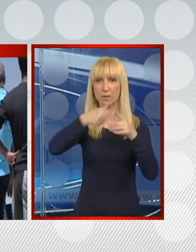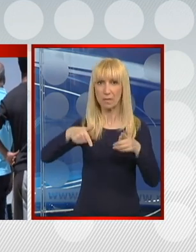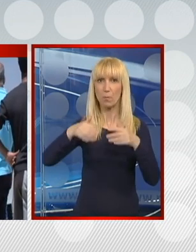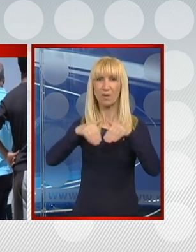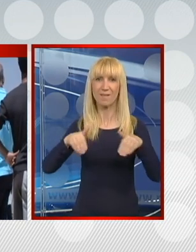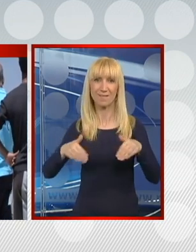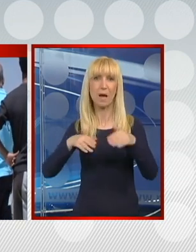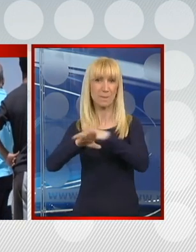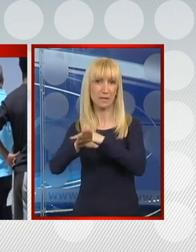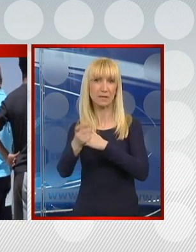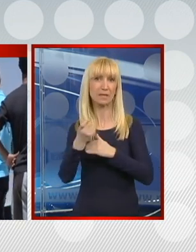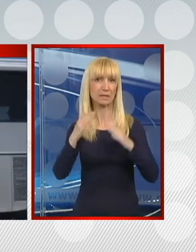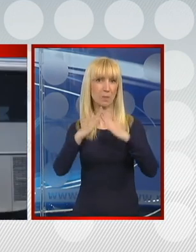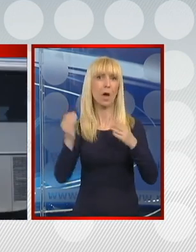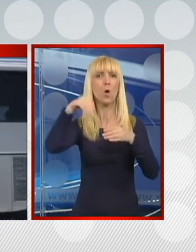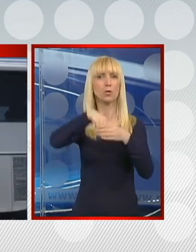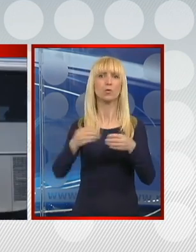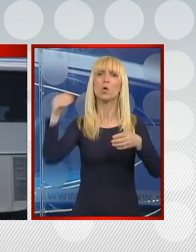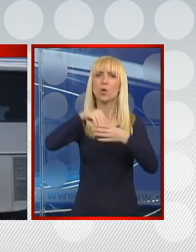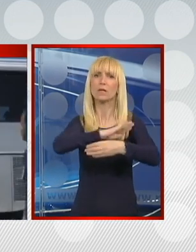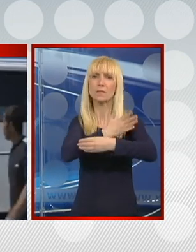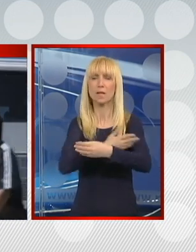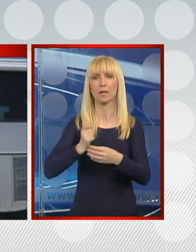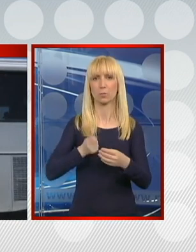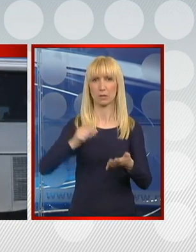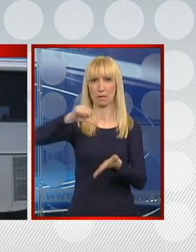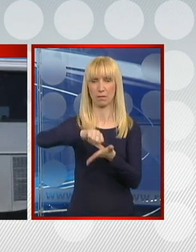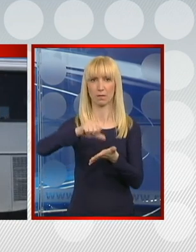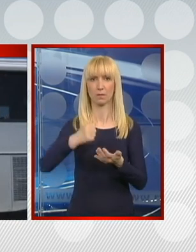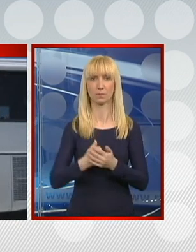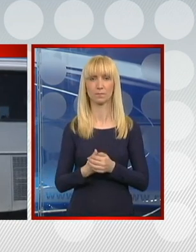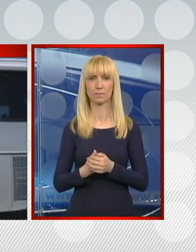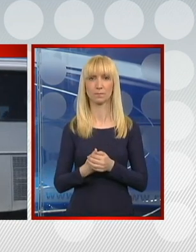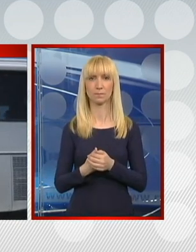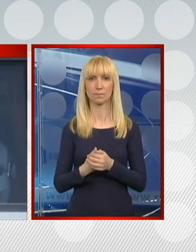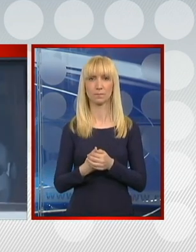8.500 migranata iz kampa učestvuju dodatne snage policije iz Atine.